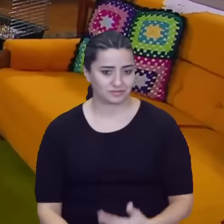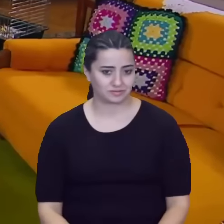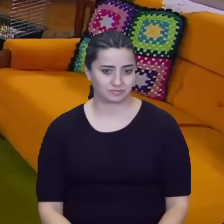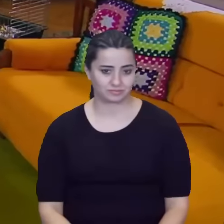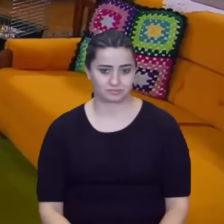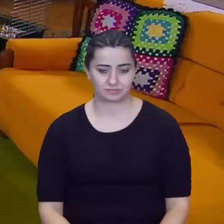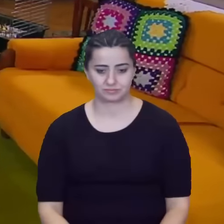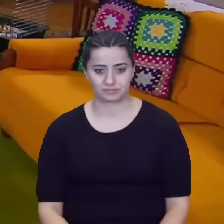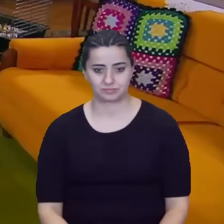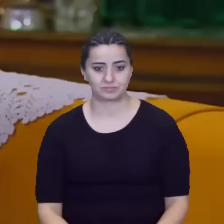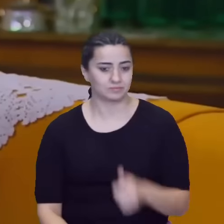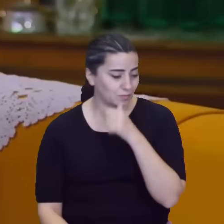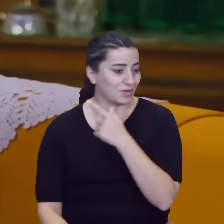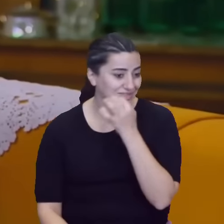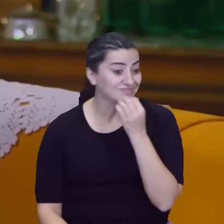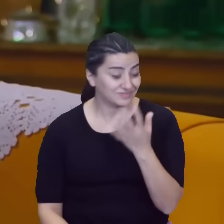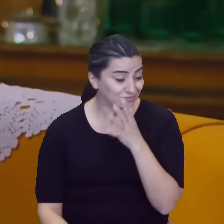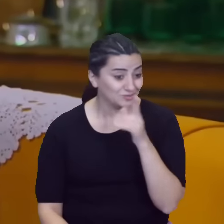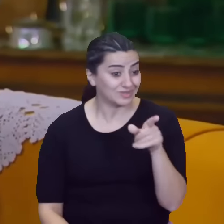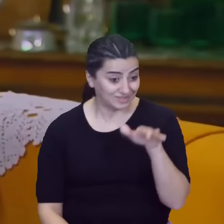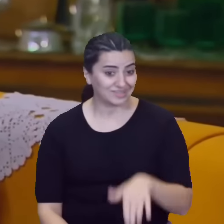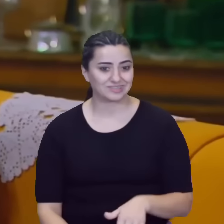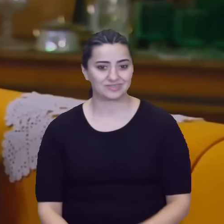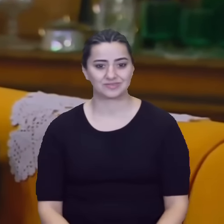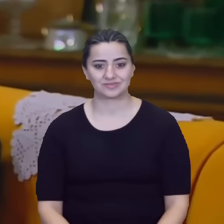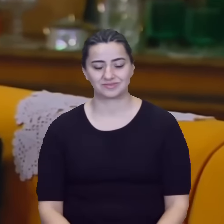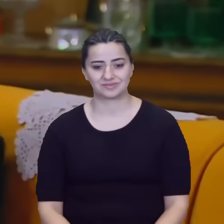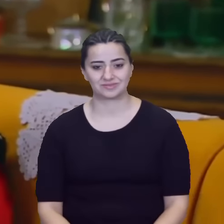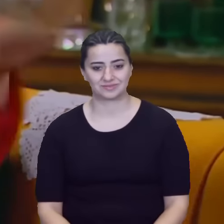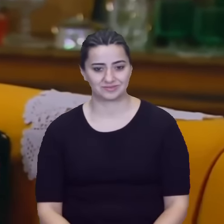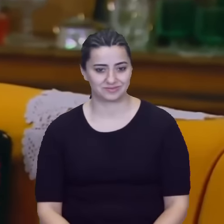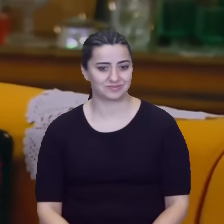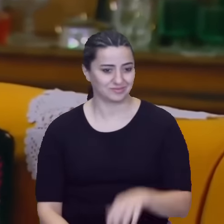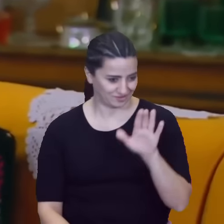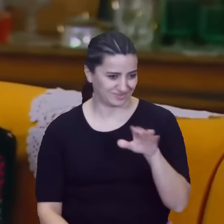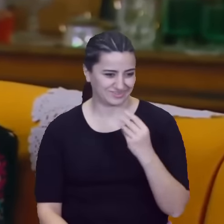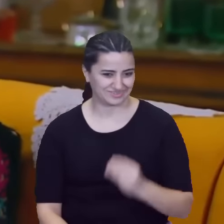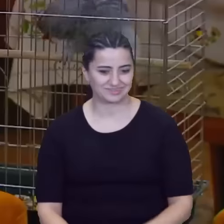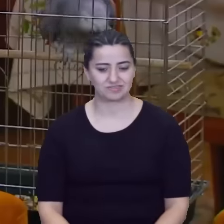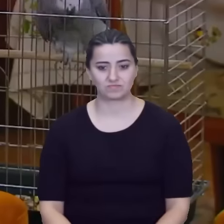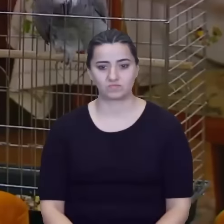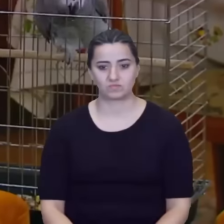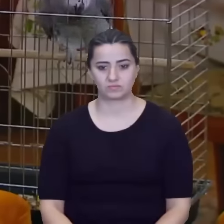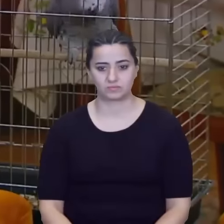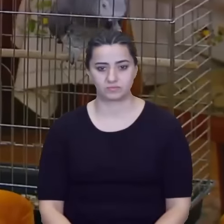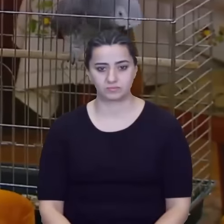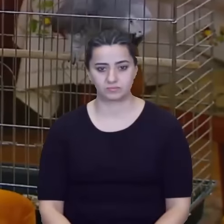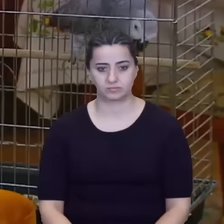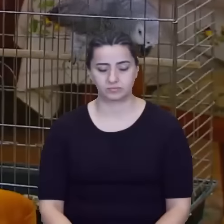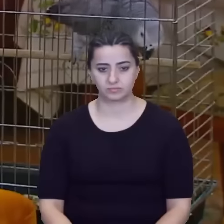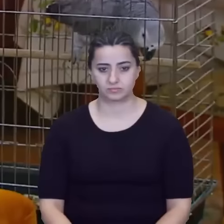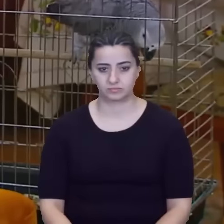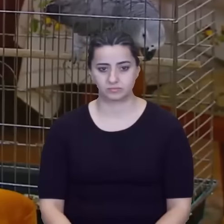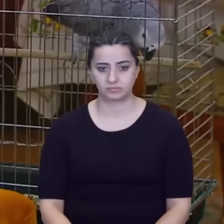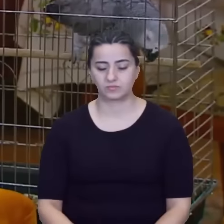biliyor musun? Babam izin verdi biliyor musun? Burada kalıyorsun artık. Ay yok kucağımda değil orada yani. Ya sen yine